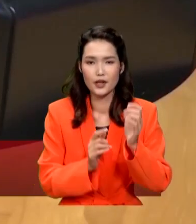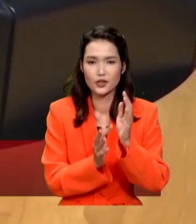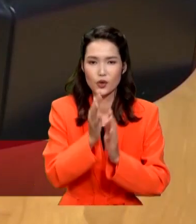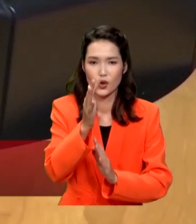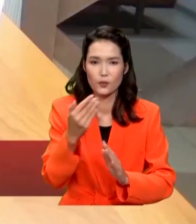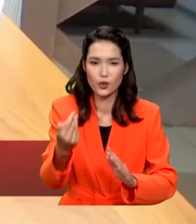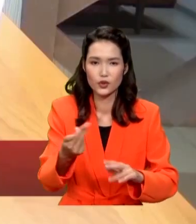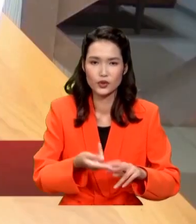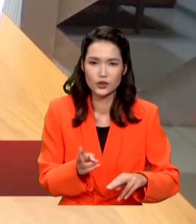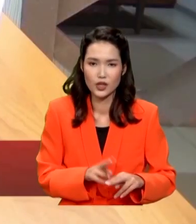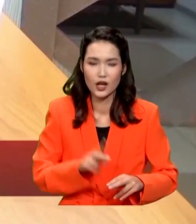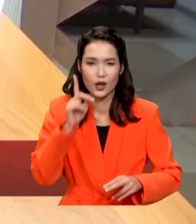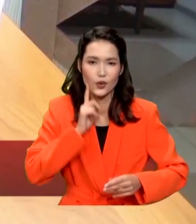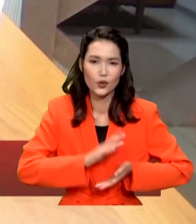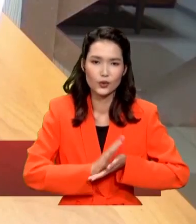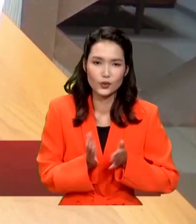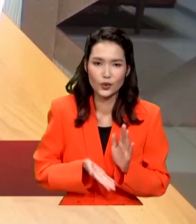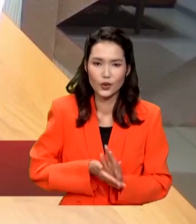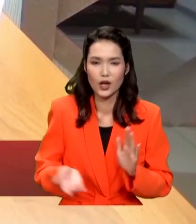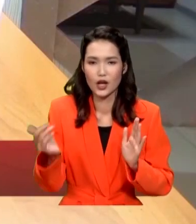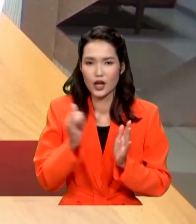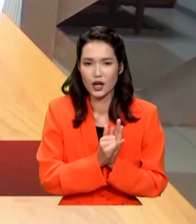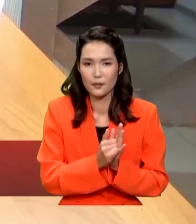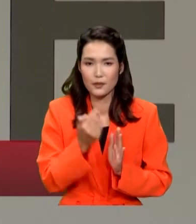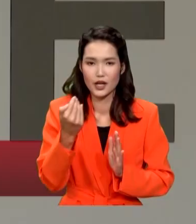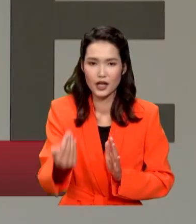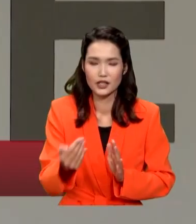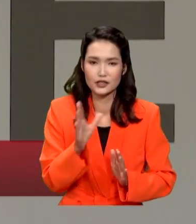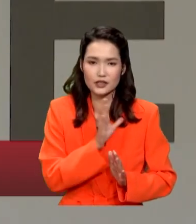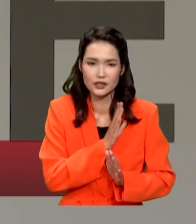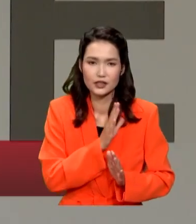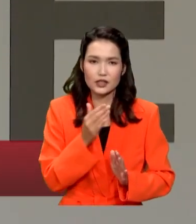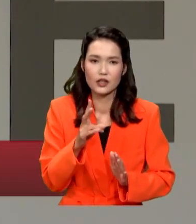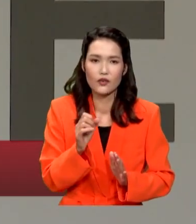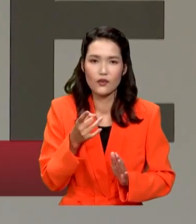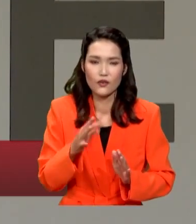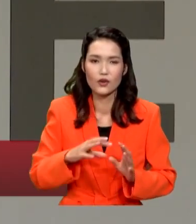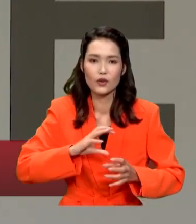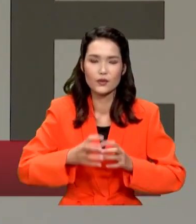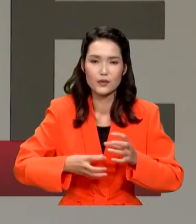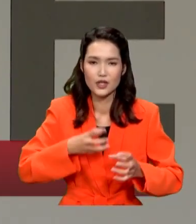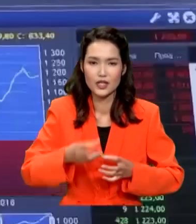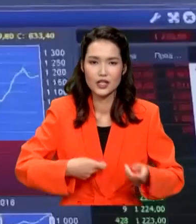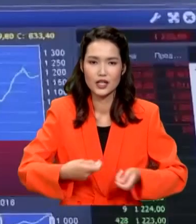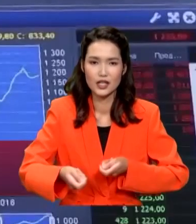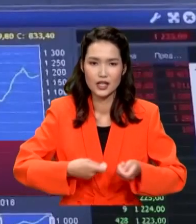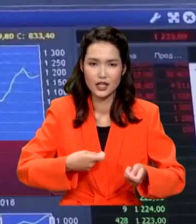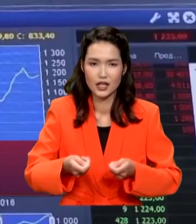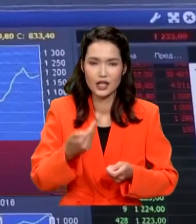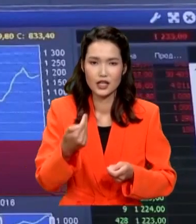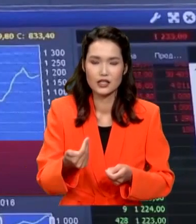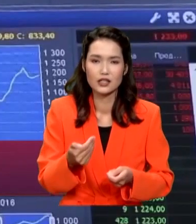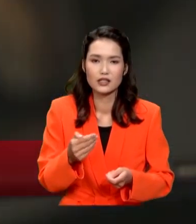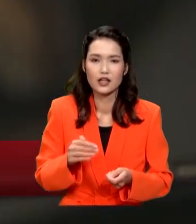Кроме того, благоприятные условия размещения создадут бенчмарк для выхода на международные рынки капитала для других